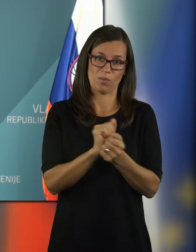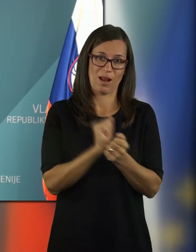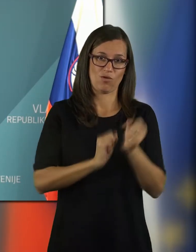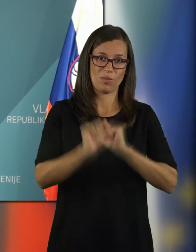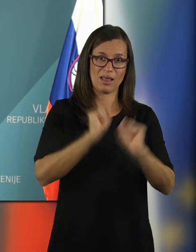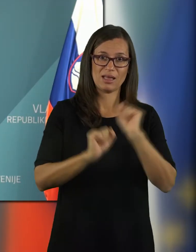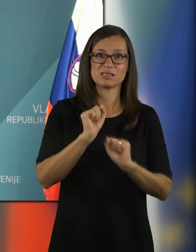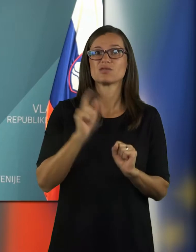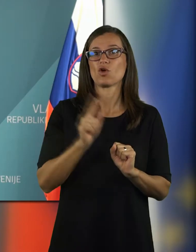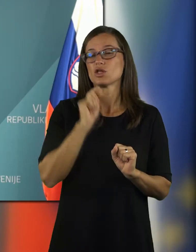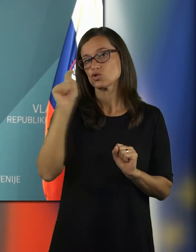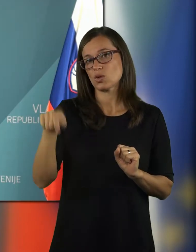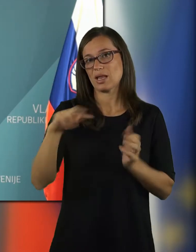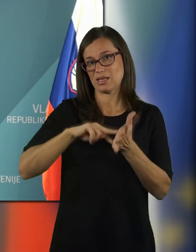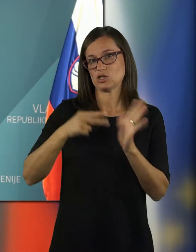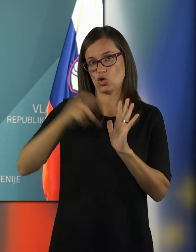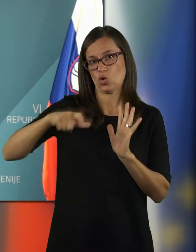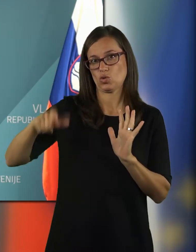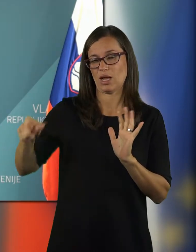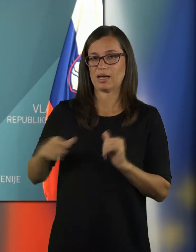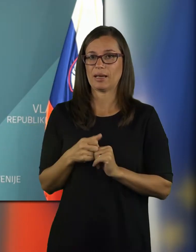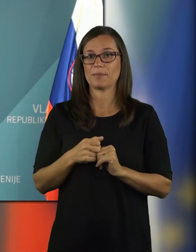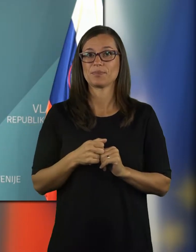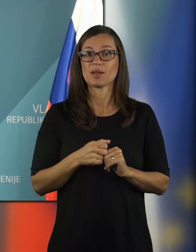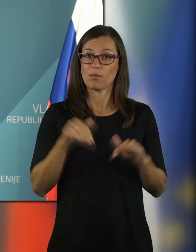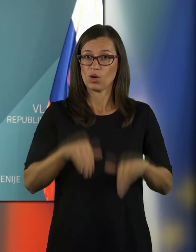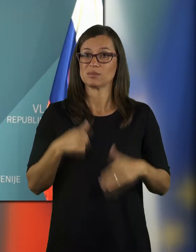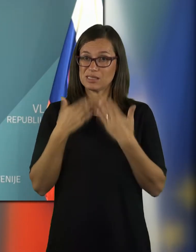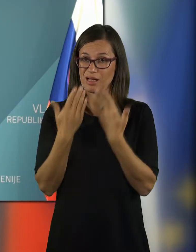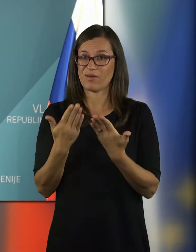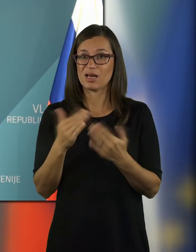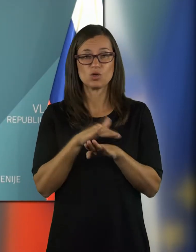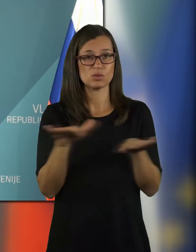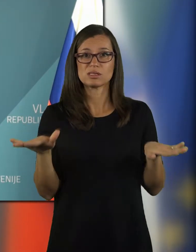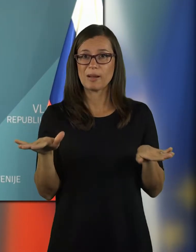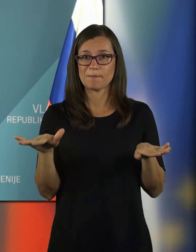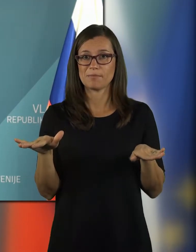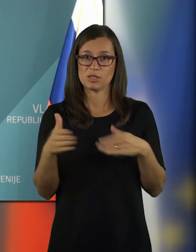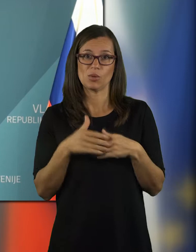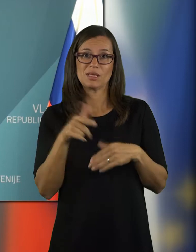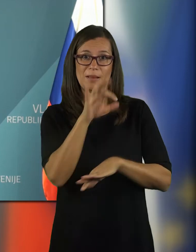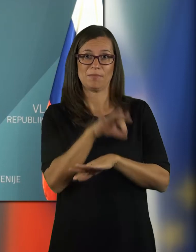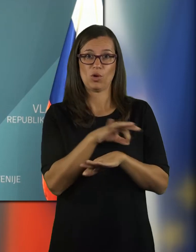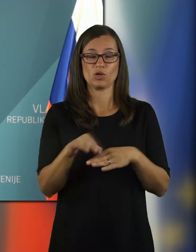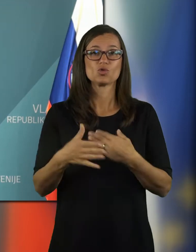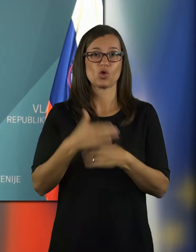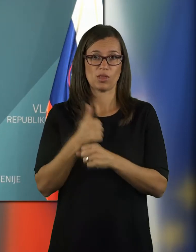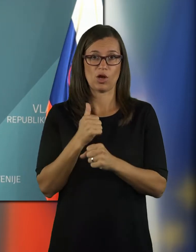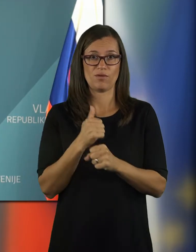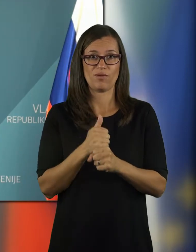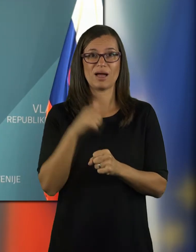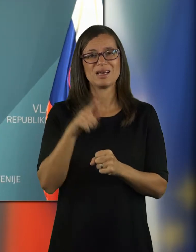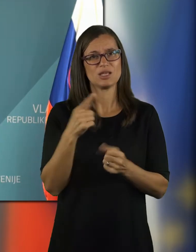pravobranilstvo in pa zunanje strokovnjake. Na tej točki se moram zahvaliti vsem, ki so pri tem projektu